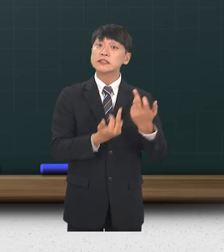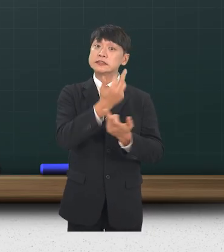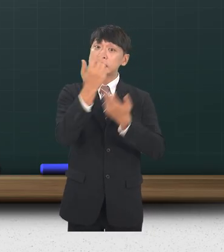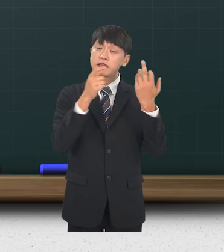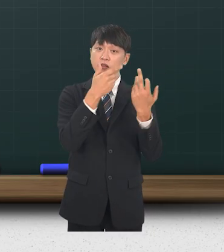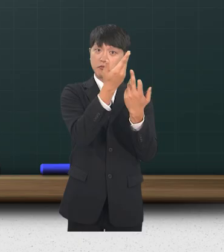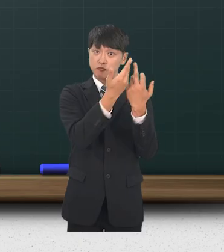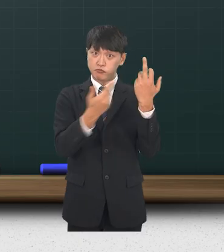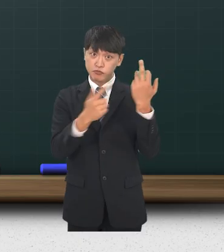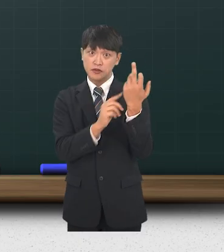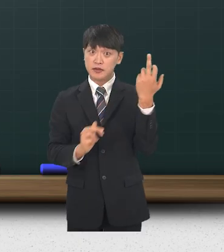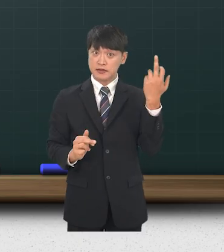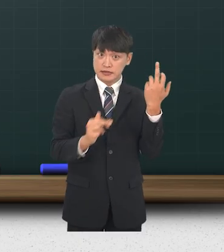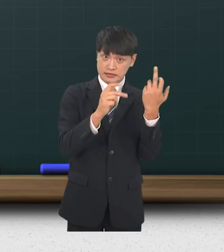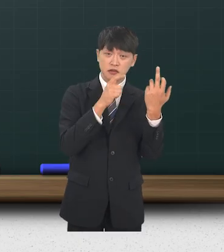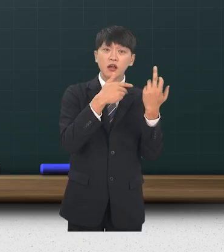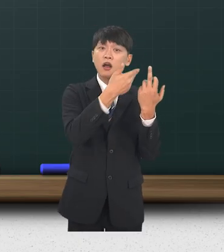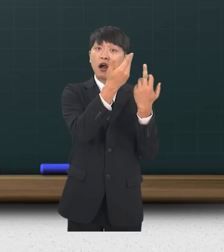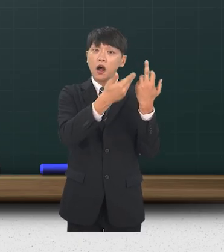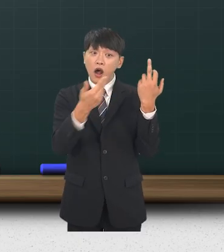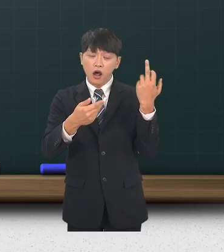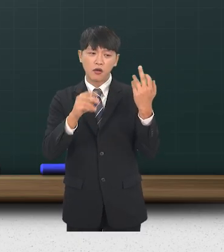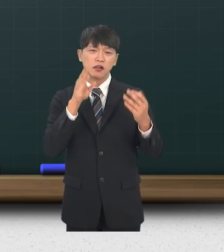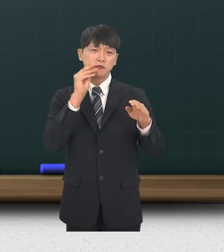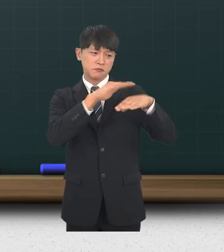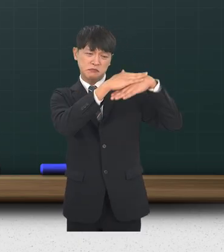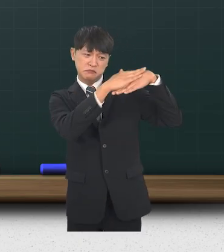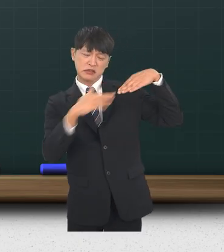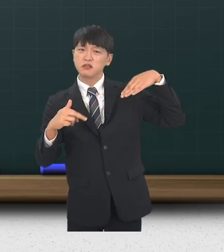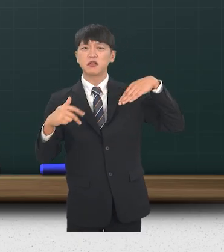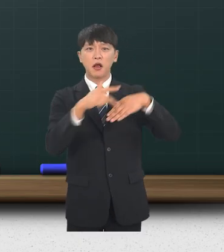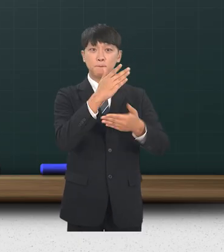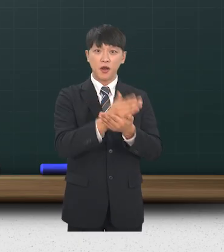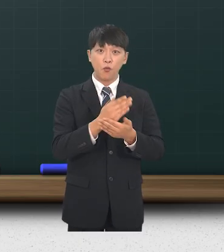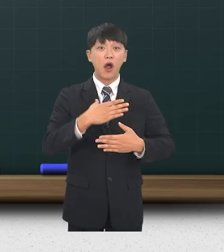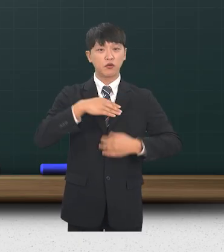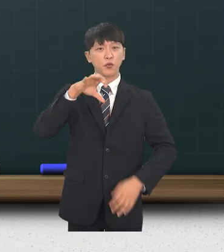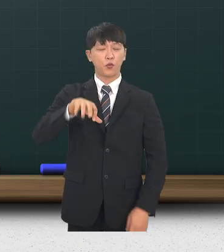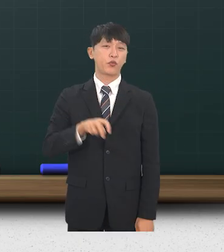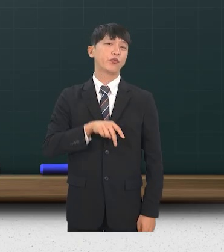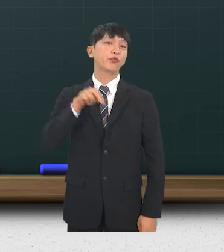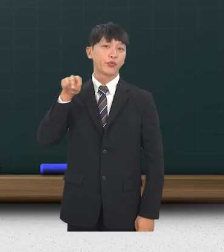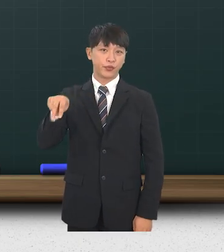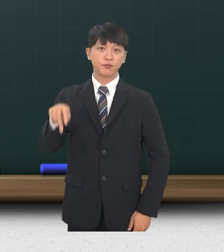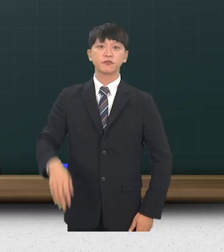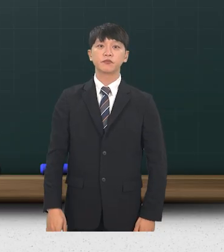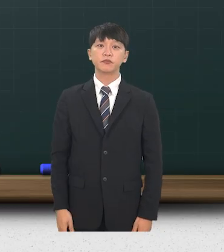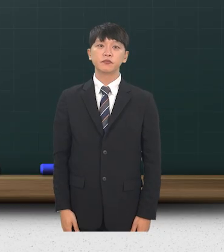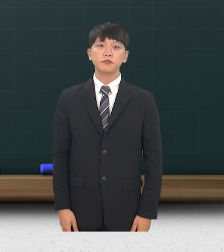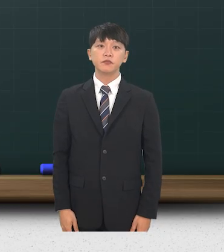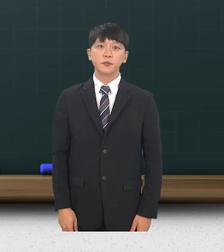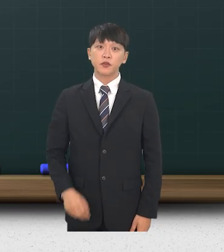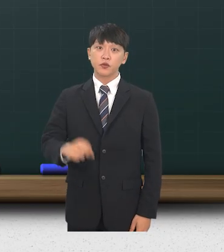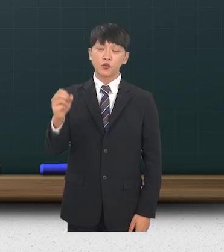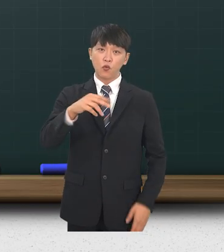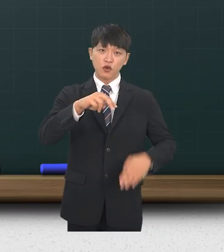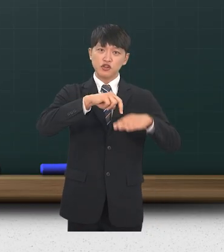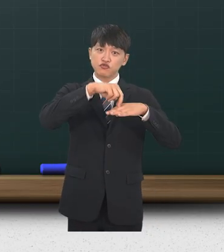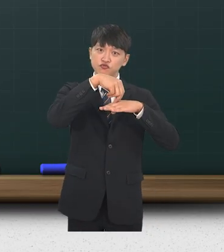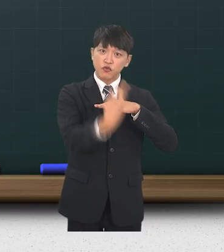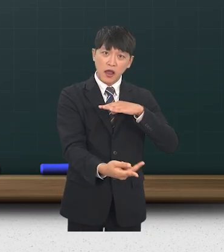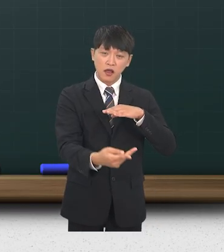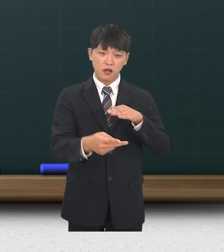산과 계곡의 등산객은 계곡이나 비탈면 가까이 가지 않고 안전한 곳으로 대피합니다. 또한